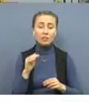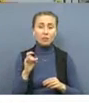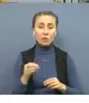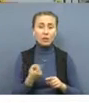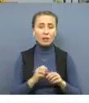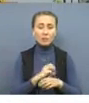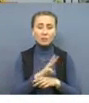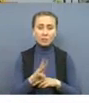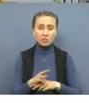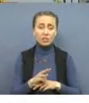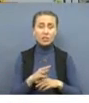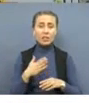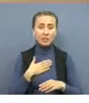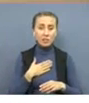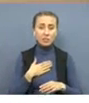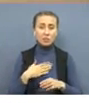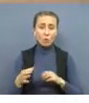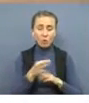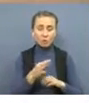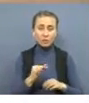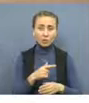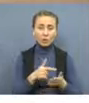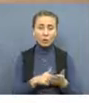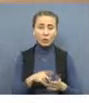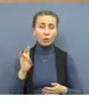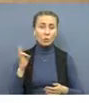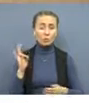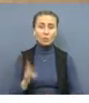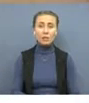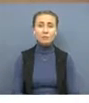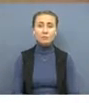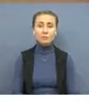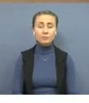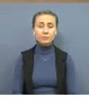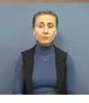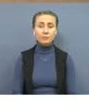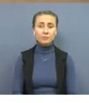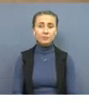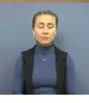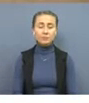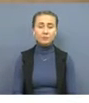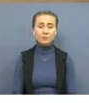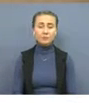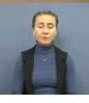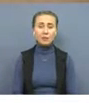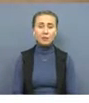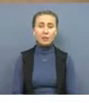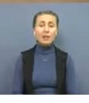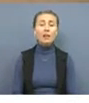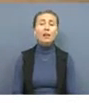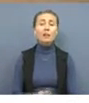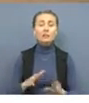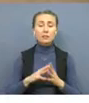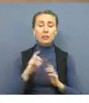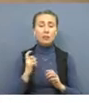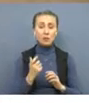области, а также город Нур-Султан. 190 ауылшаруашылығын товар өндірушілерге сельхозпроизводители получили